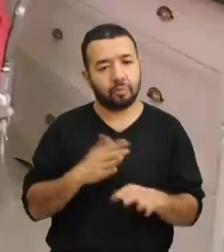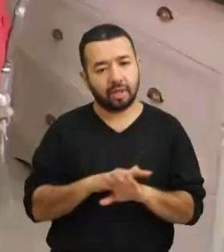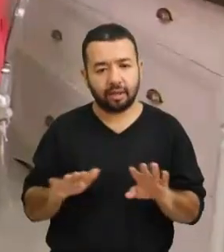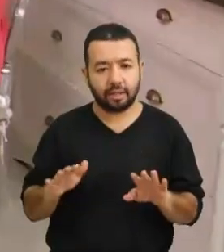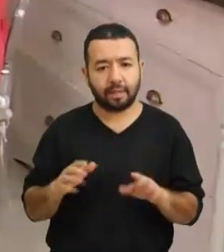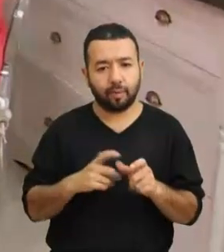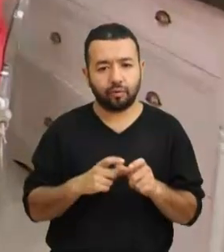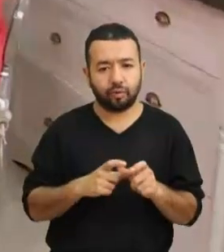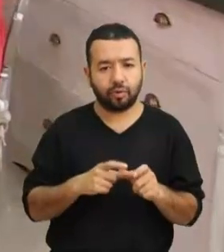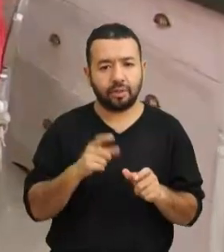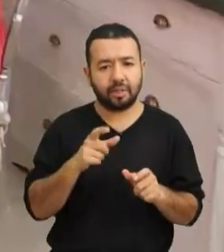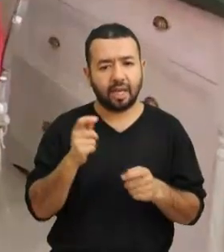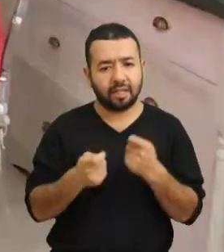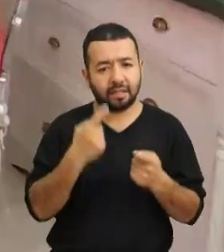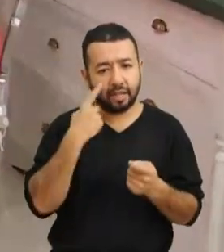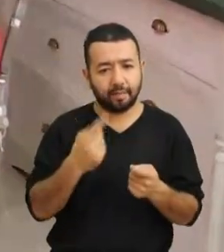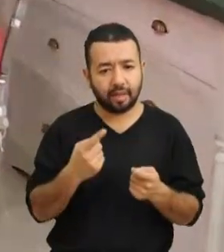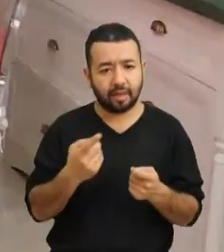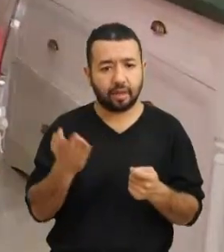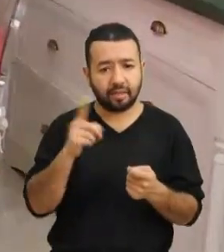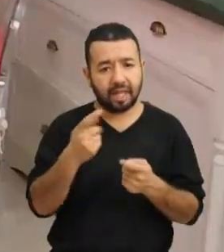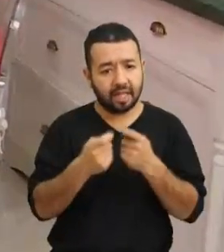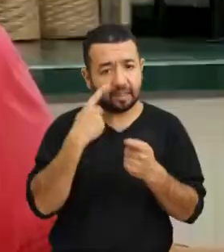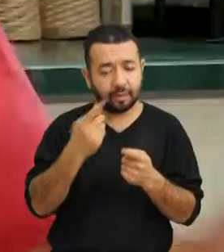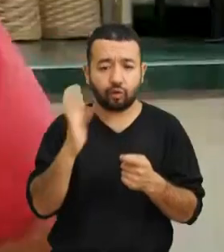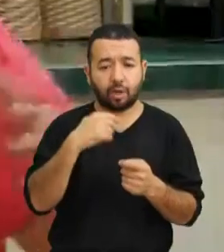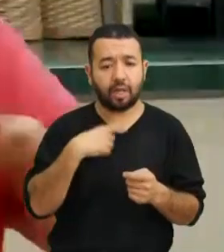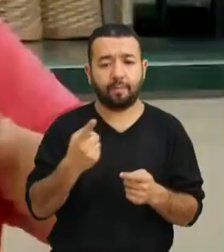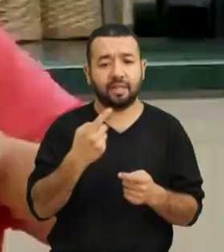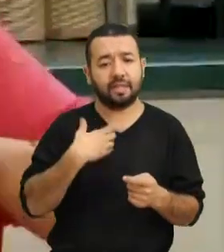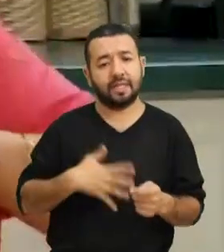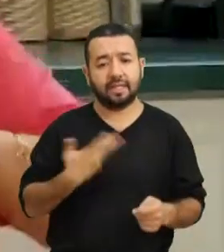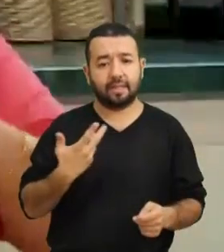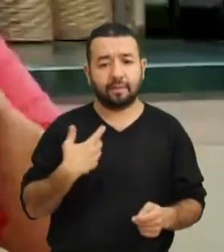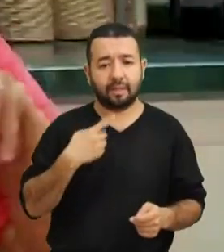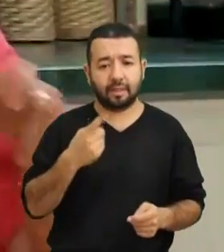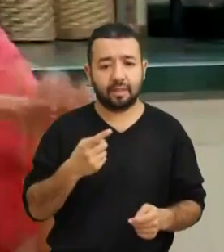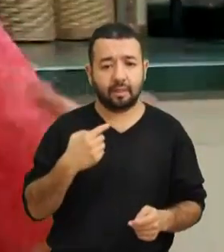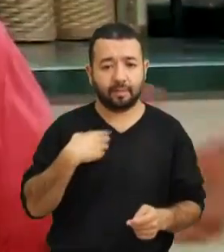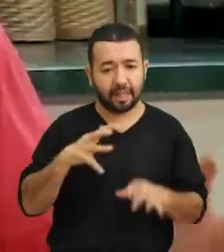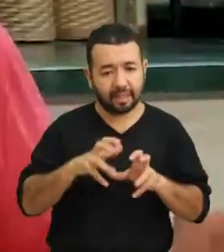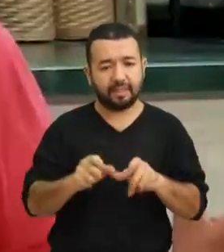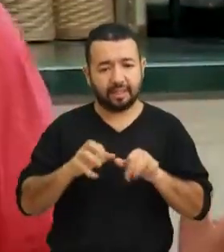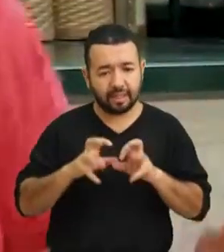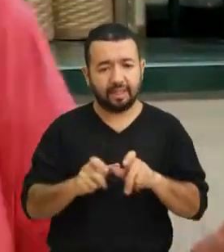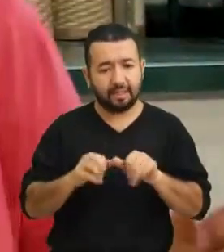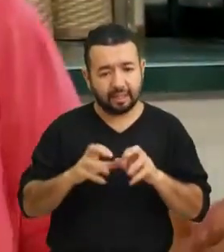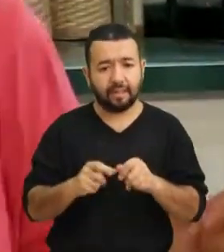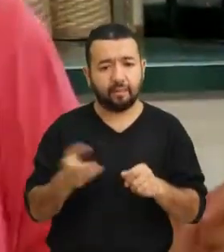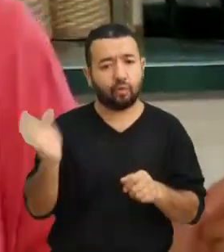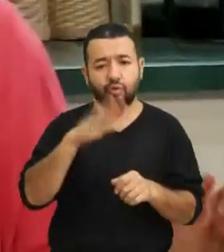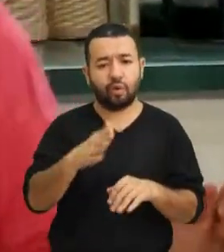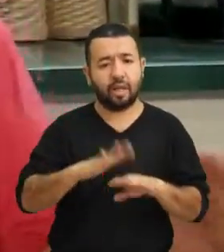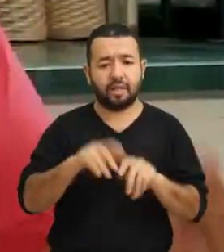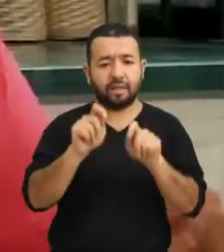de şu merdaneni bir tadına bak. Ben de sonra hiçbir şey istemeyeceğim senin. Bak ben seni şöyle bir güzel pembeleşinceye kadar yoğurayım tamam. Ondan sonra